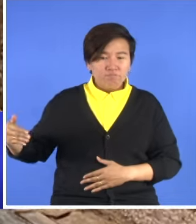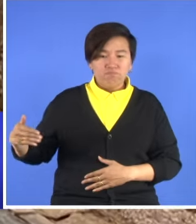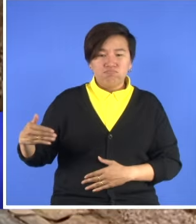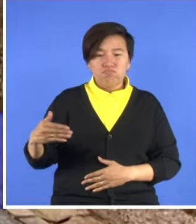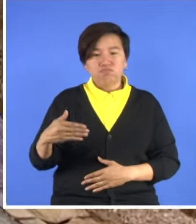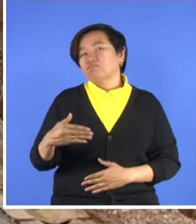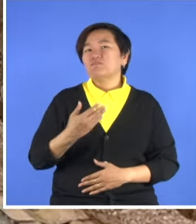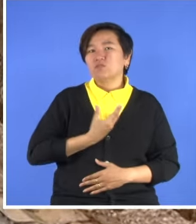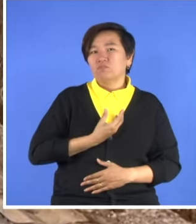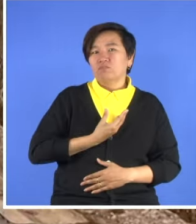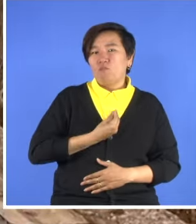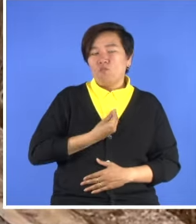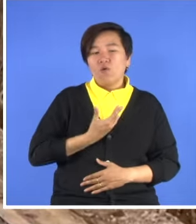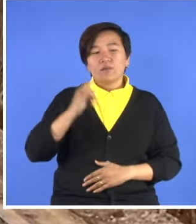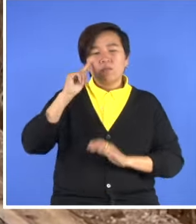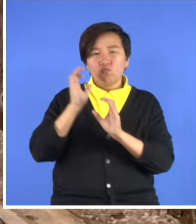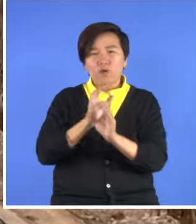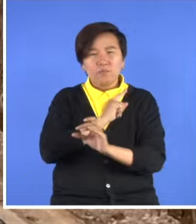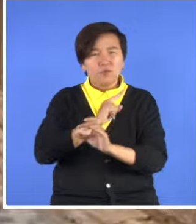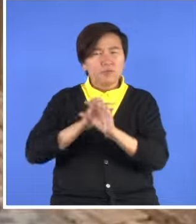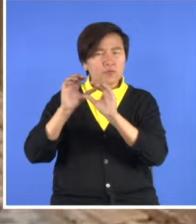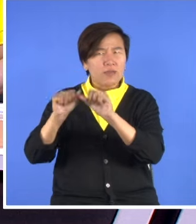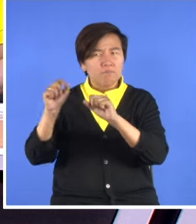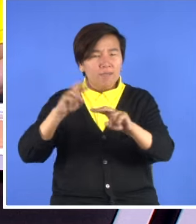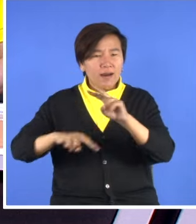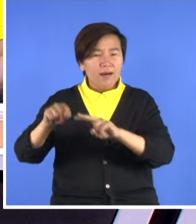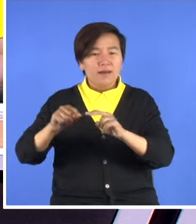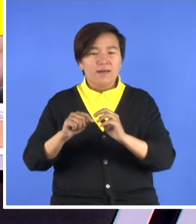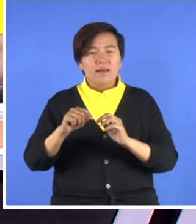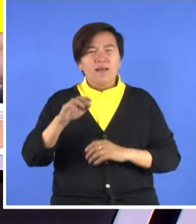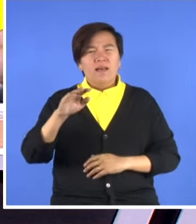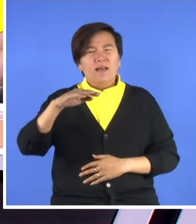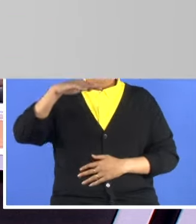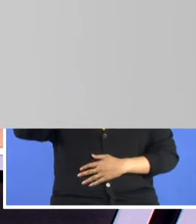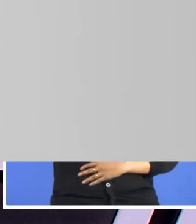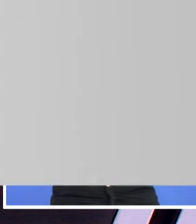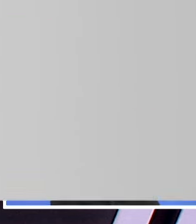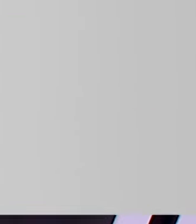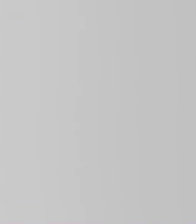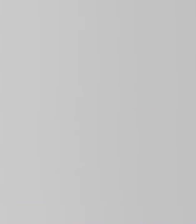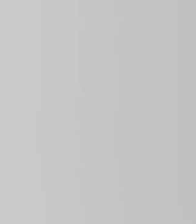ฮะค่ะก็เป็นหน้าที่ของตำรวจต่อไปครับเรื่องนี้อเอาจริงๆเณรก็ยังเด็กอยู่อ่ะนะก็วาด้วย